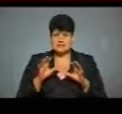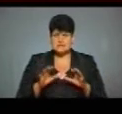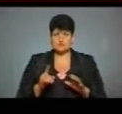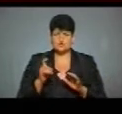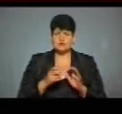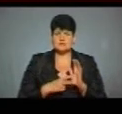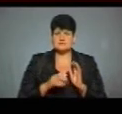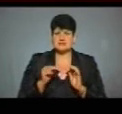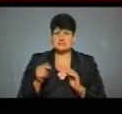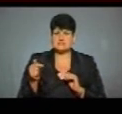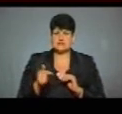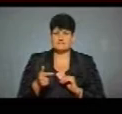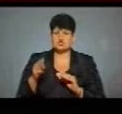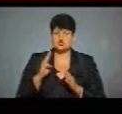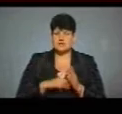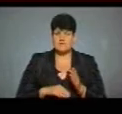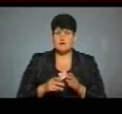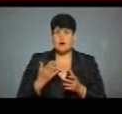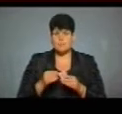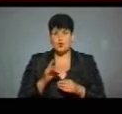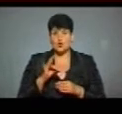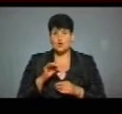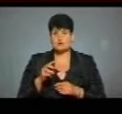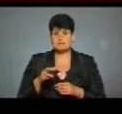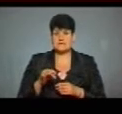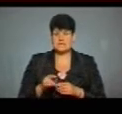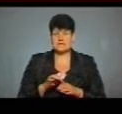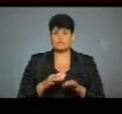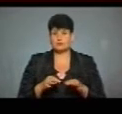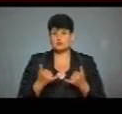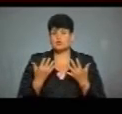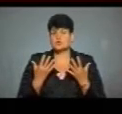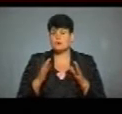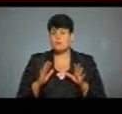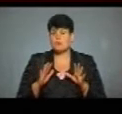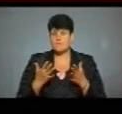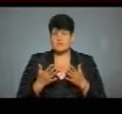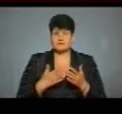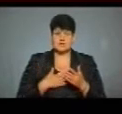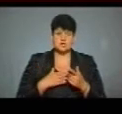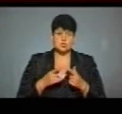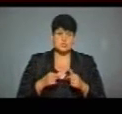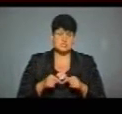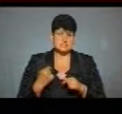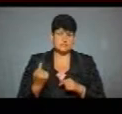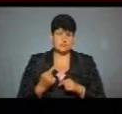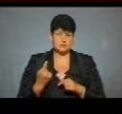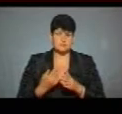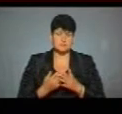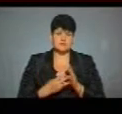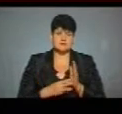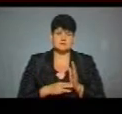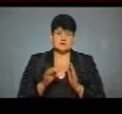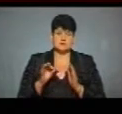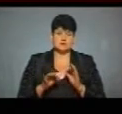гривень штрафом або повне розмитнення автомобіля. На сьогоднішній момент в нашій організації в області біля